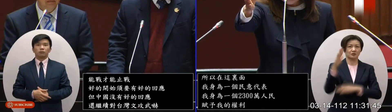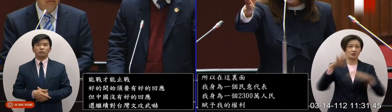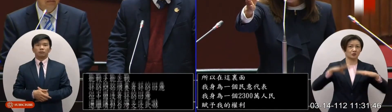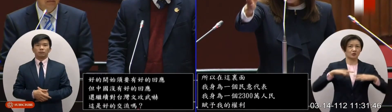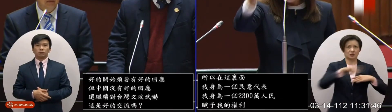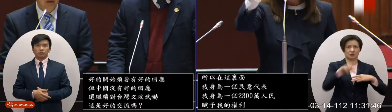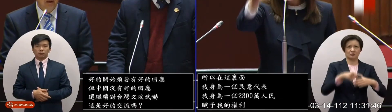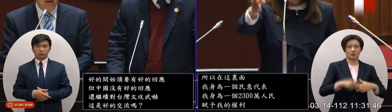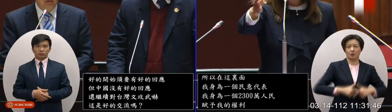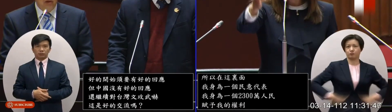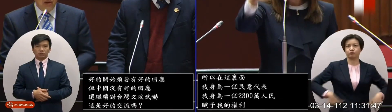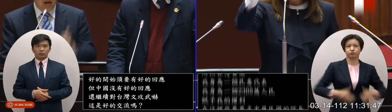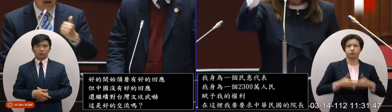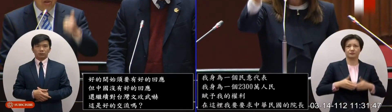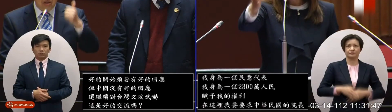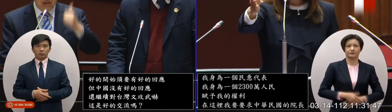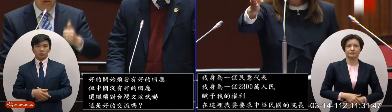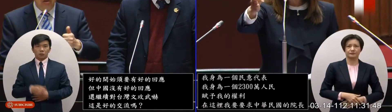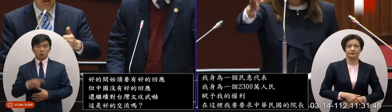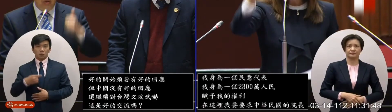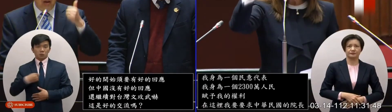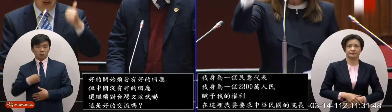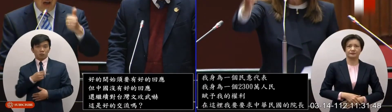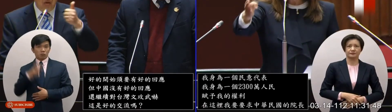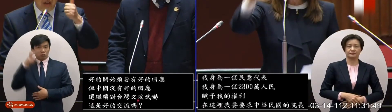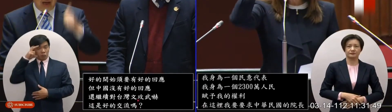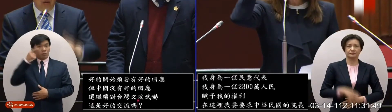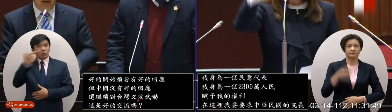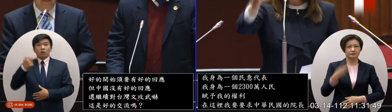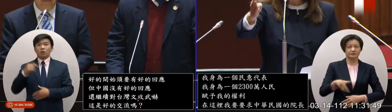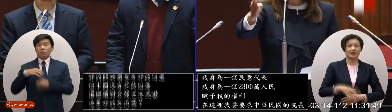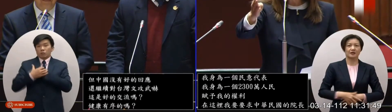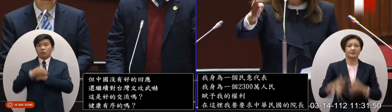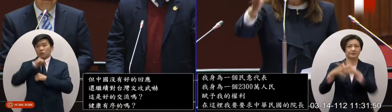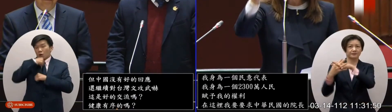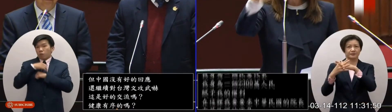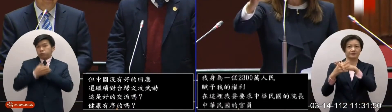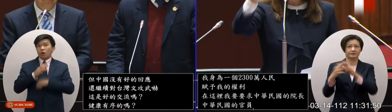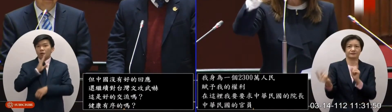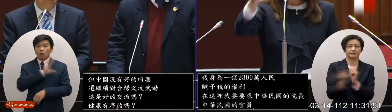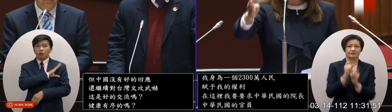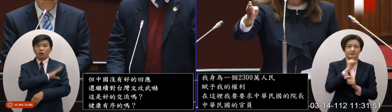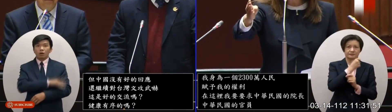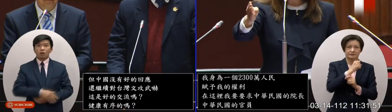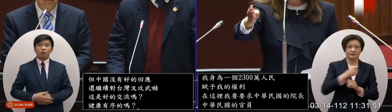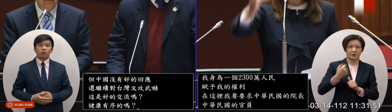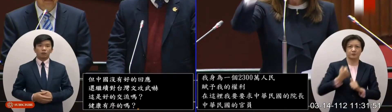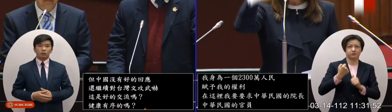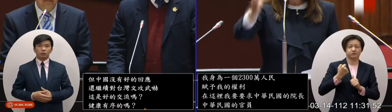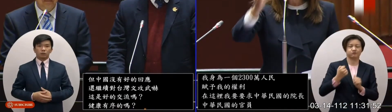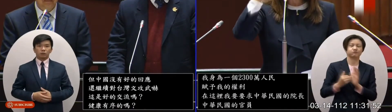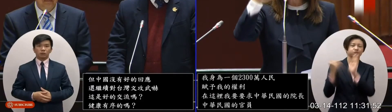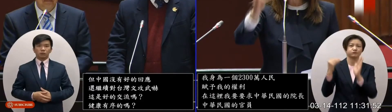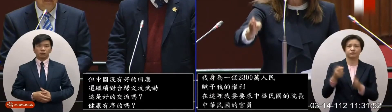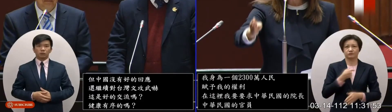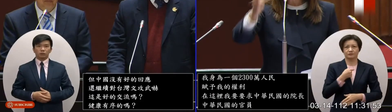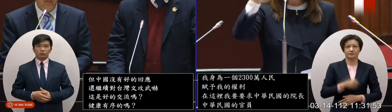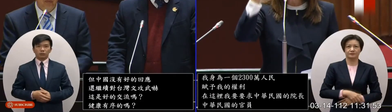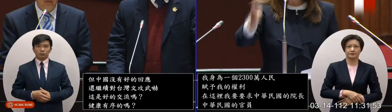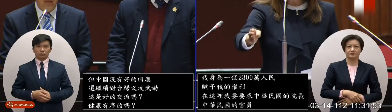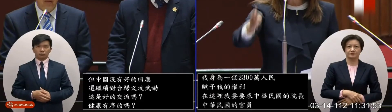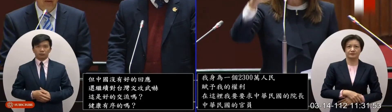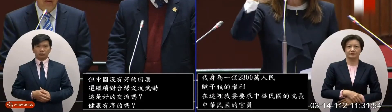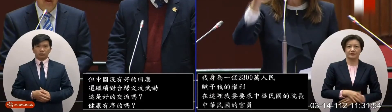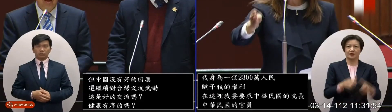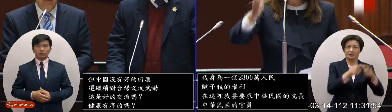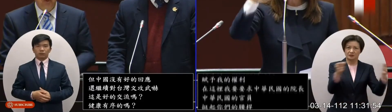腰杆。然后 我的腰杆是挺直的，为了捍卫台湾， 美国摆脱美国的操纵，我们不要复制